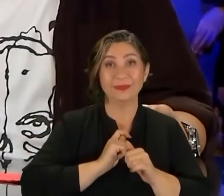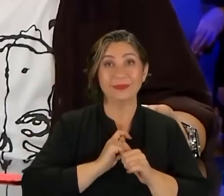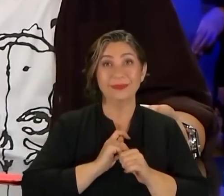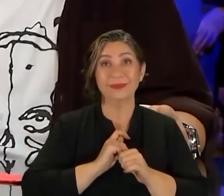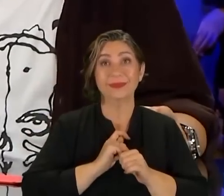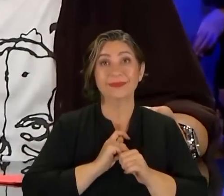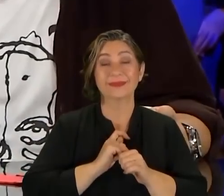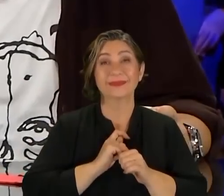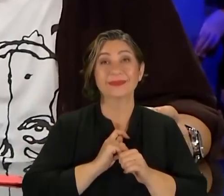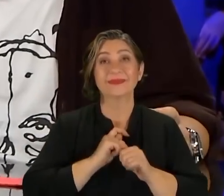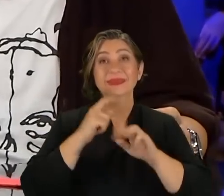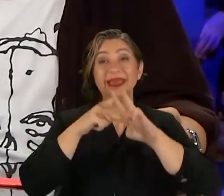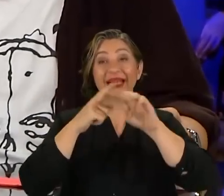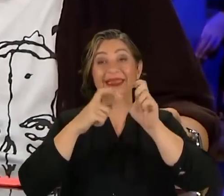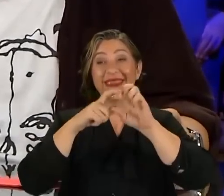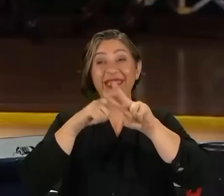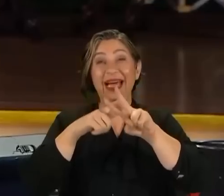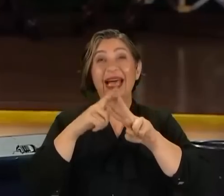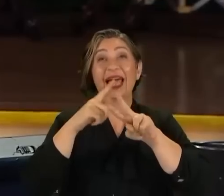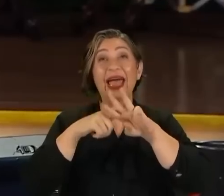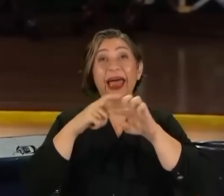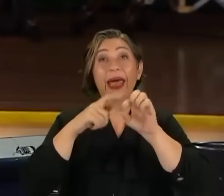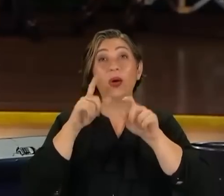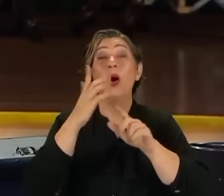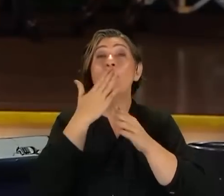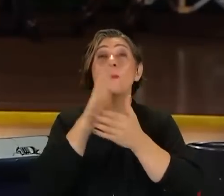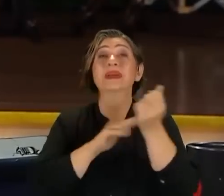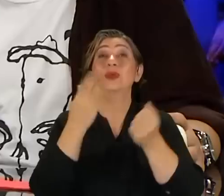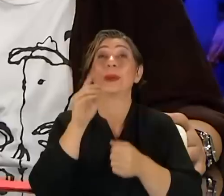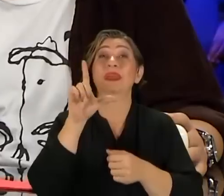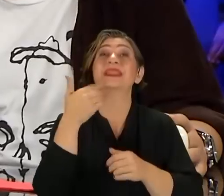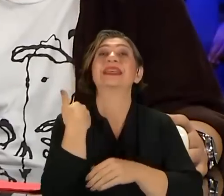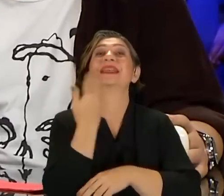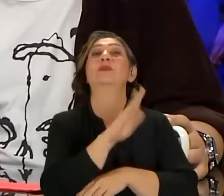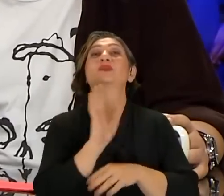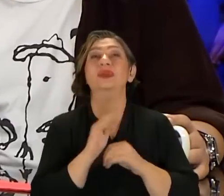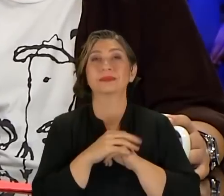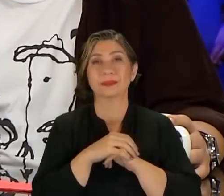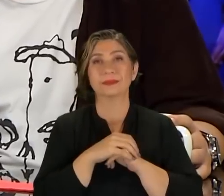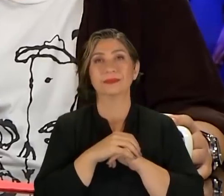Yapma. Evet. Esra Girseydin Erol orkestrası, nasıl yürürdün oradan? Ama okulu bitirmem gerekiyordu. Gidememiştim.